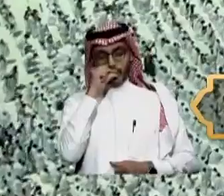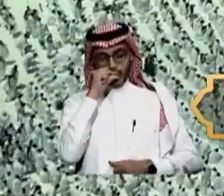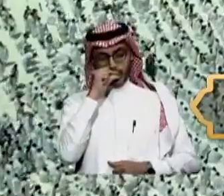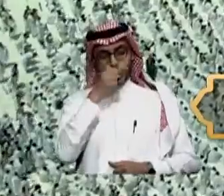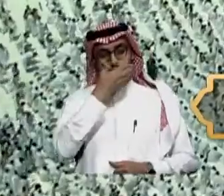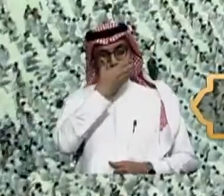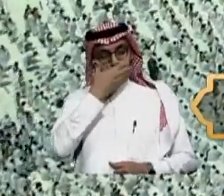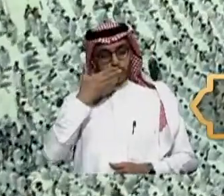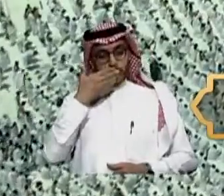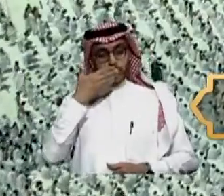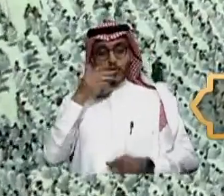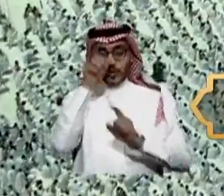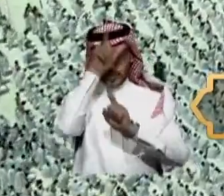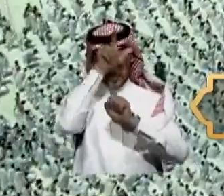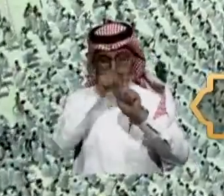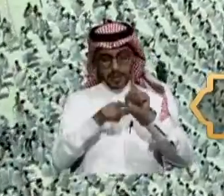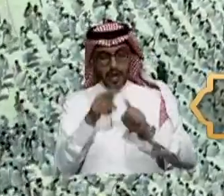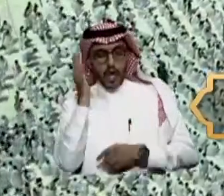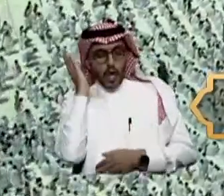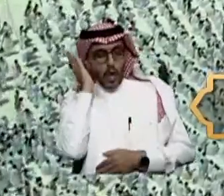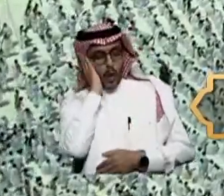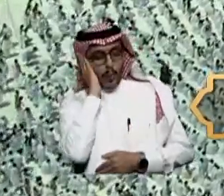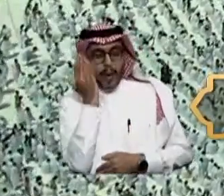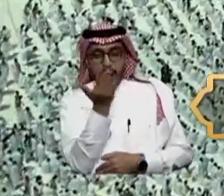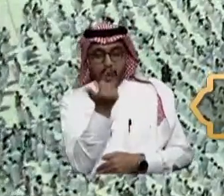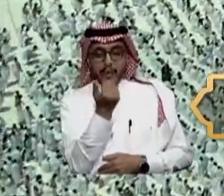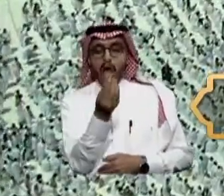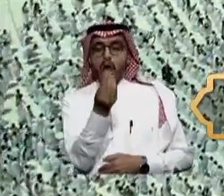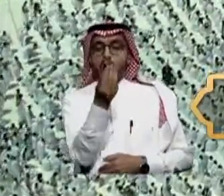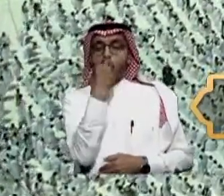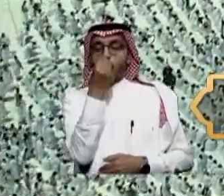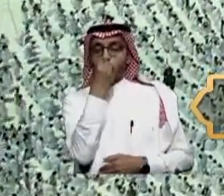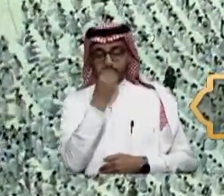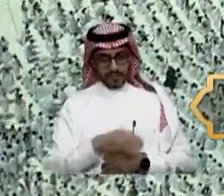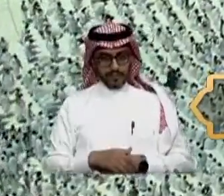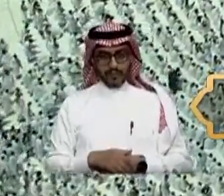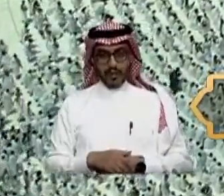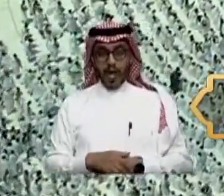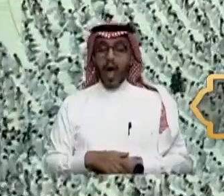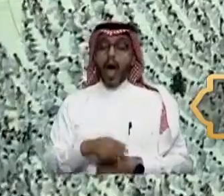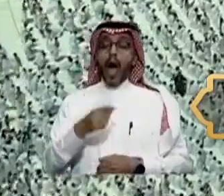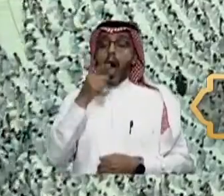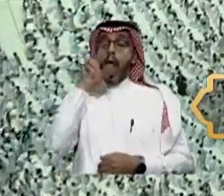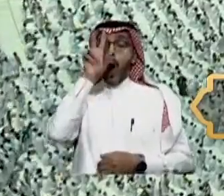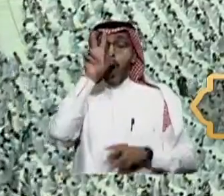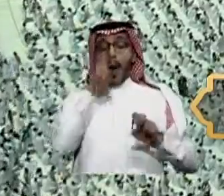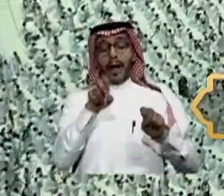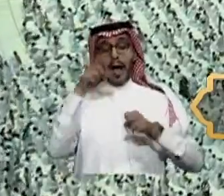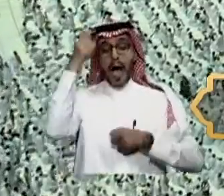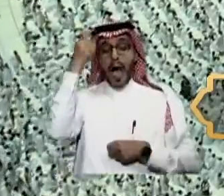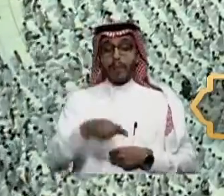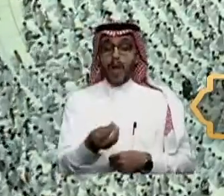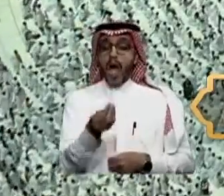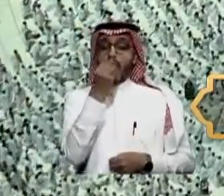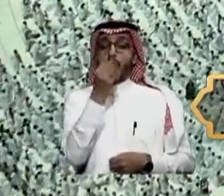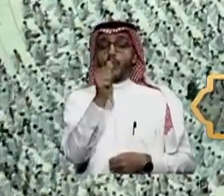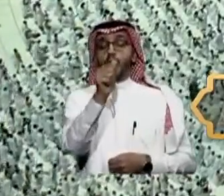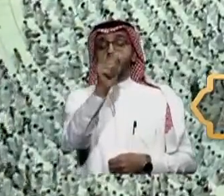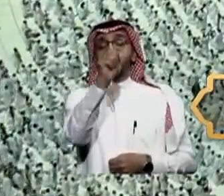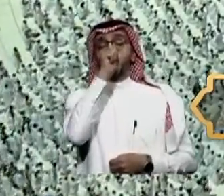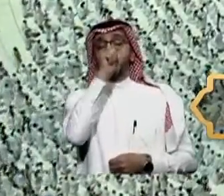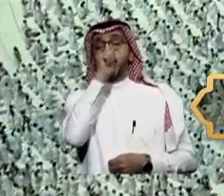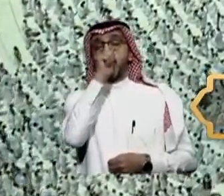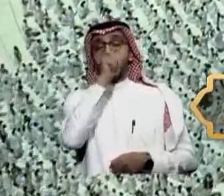لكن الصائم كان اذا نام قبل ان ياكل عند فطره حرم عليه الطعام والشراب